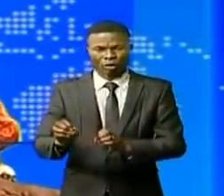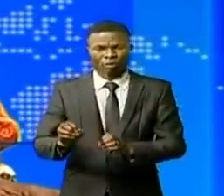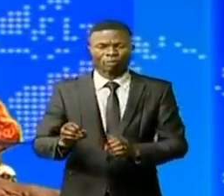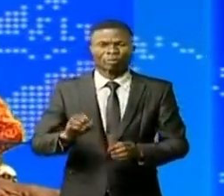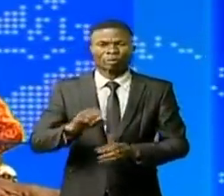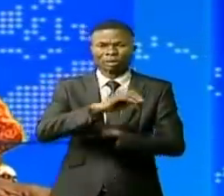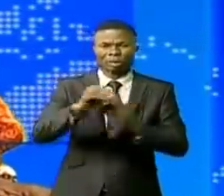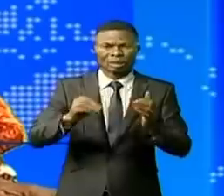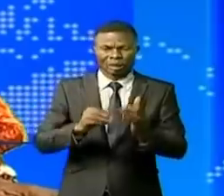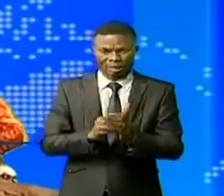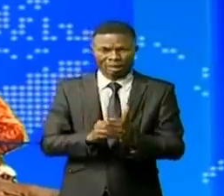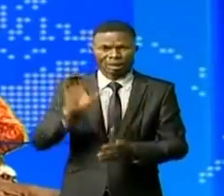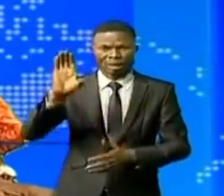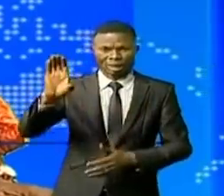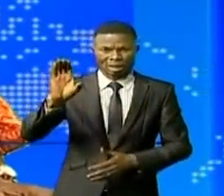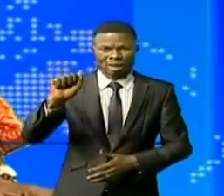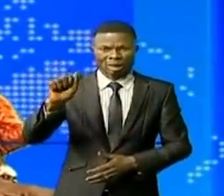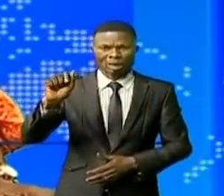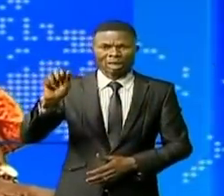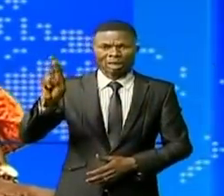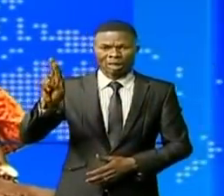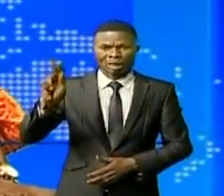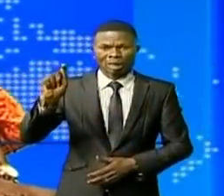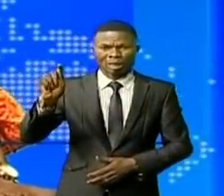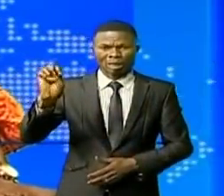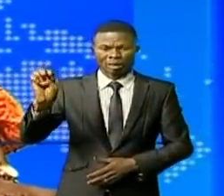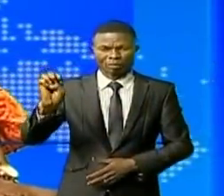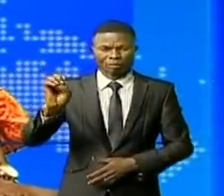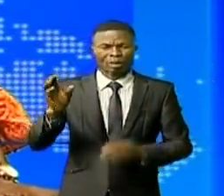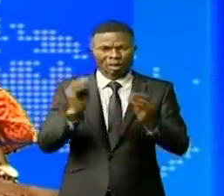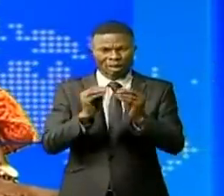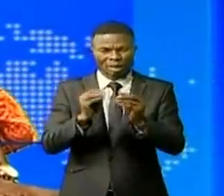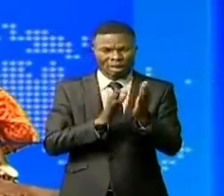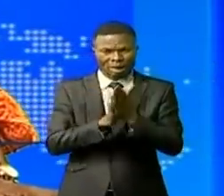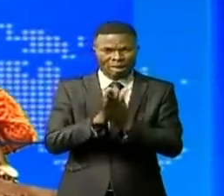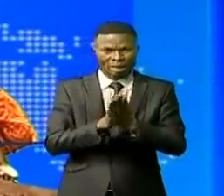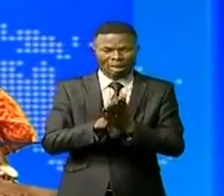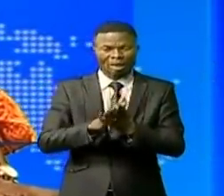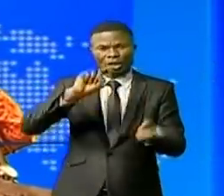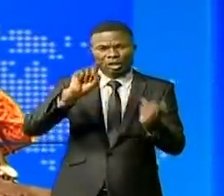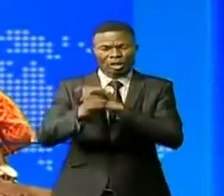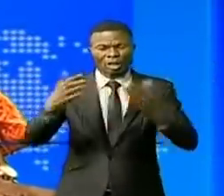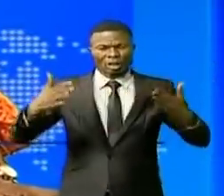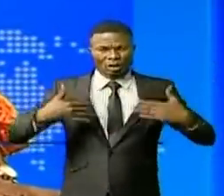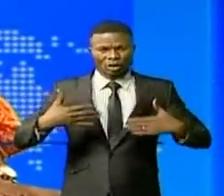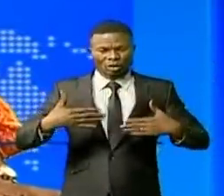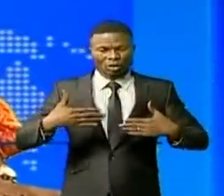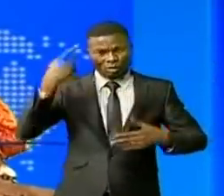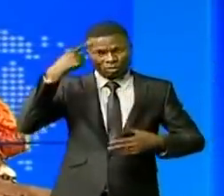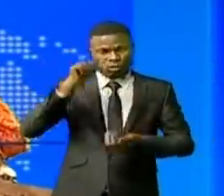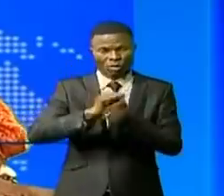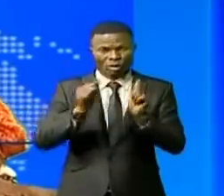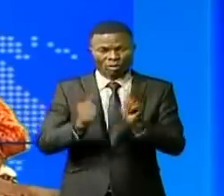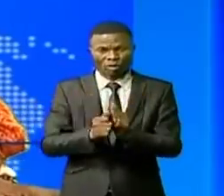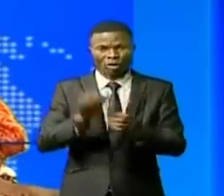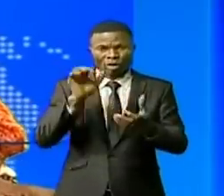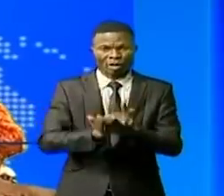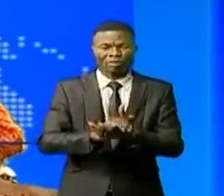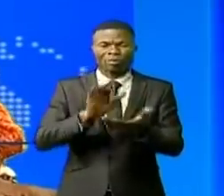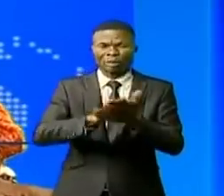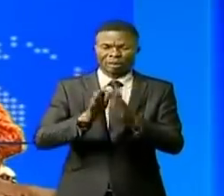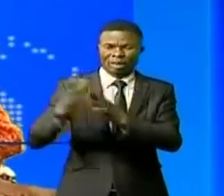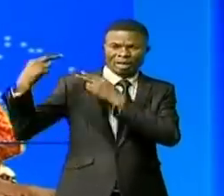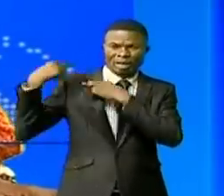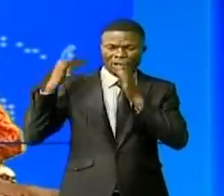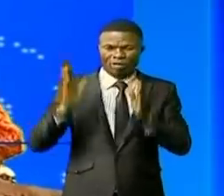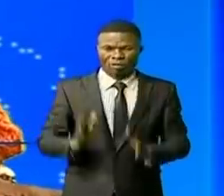centre Carter. Cette rencontre a été centrée sur l'impact du changement climatique sur l'autonomisation des femmes